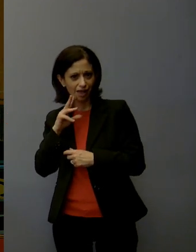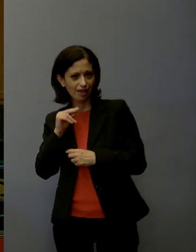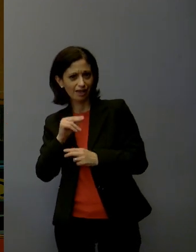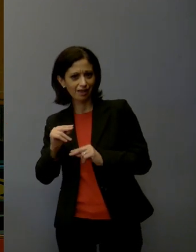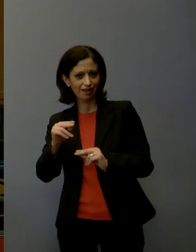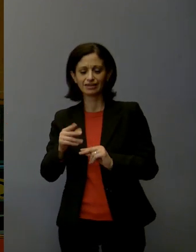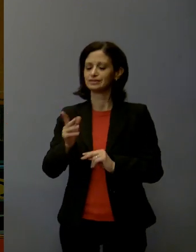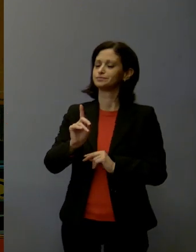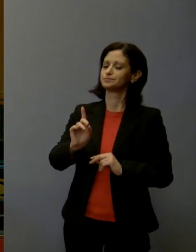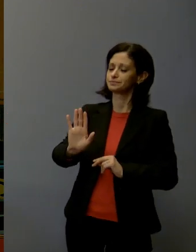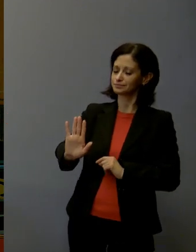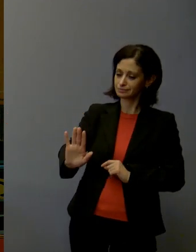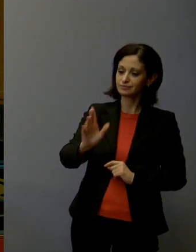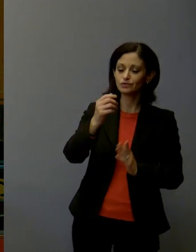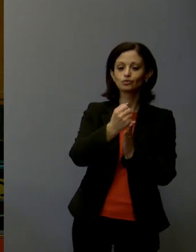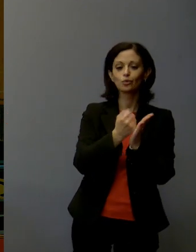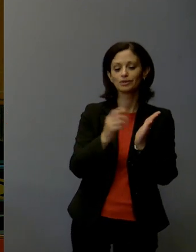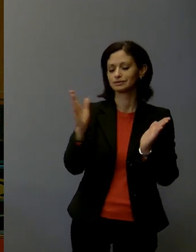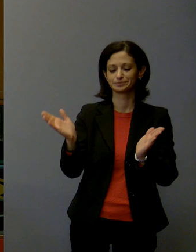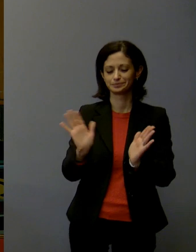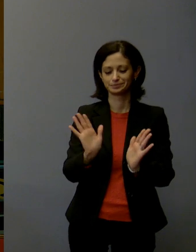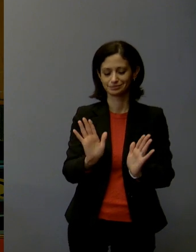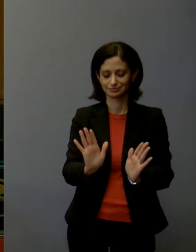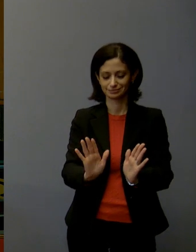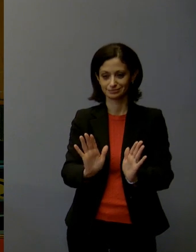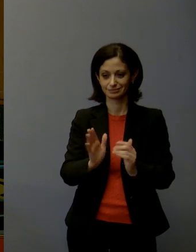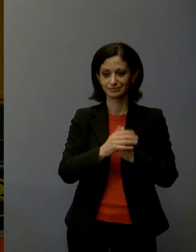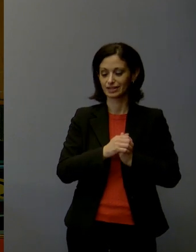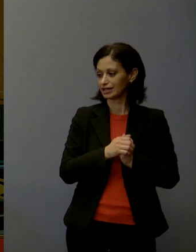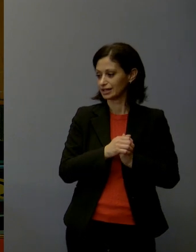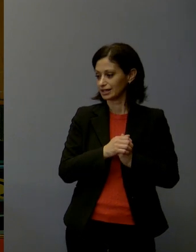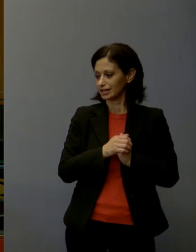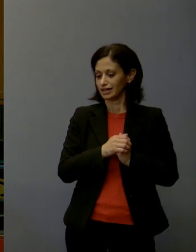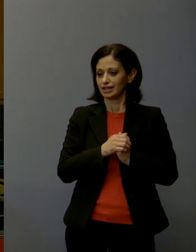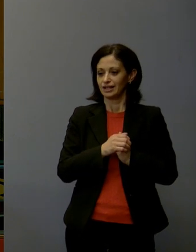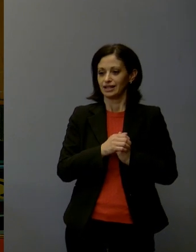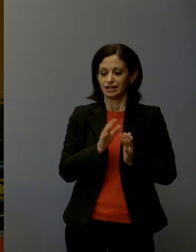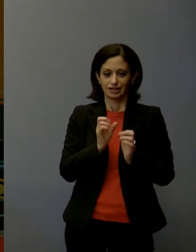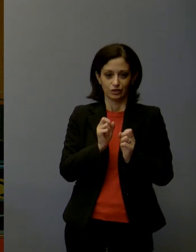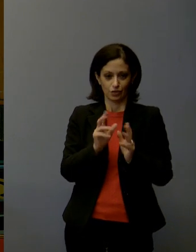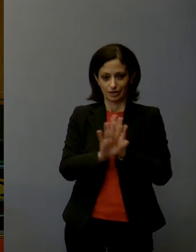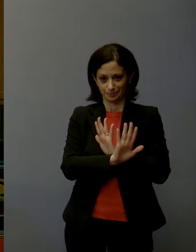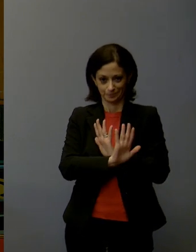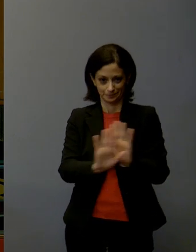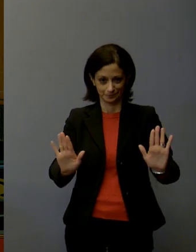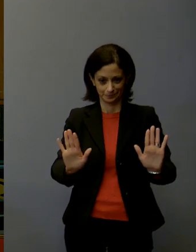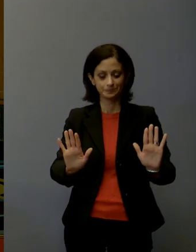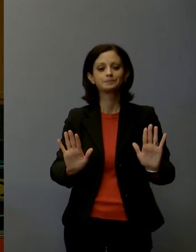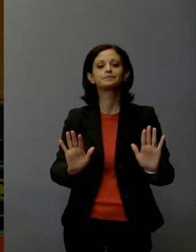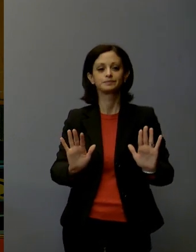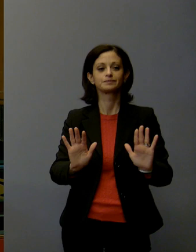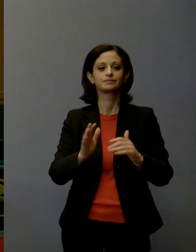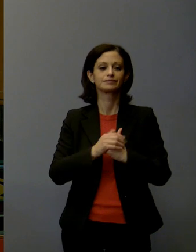no no ma dicevo nel documento Comunque vabbè comunque facciamo la corta comunque c'è stato Ok va bene